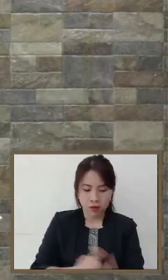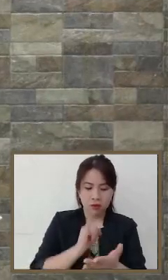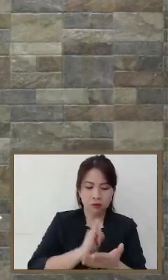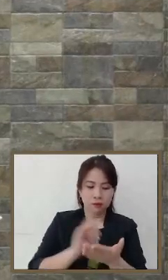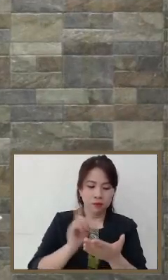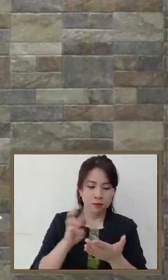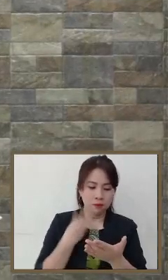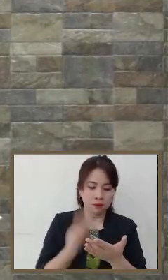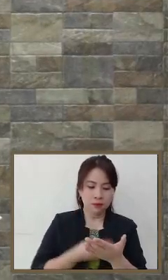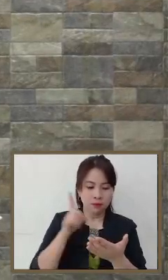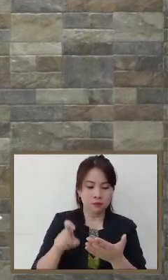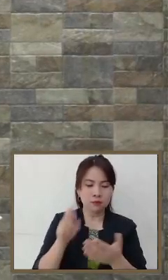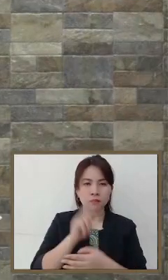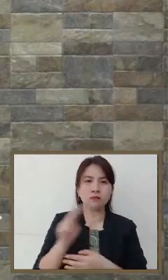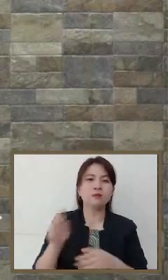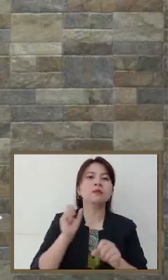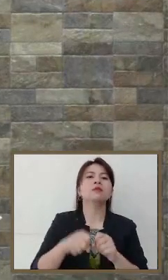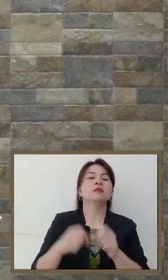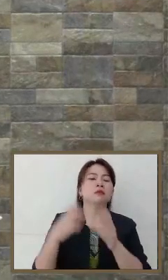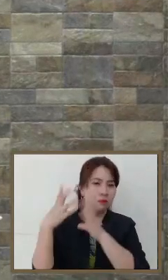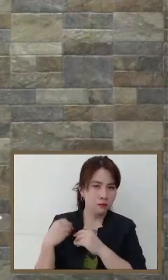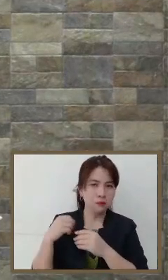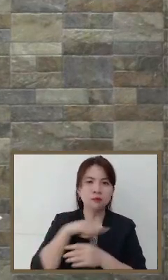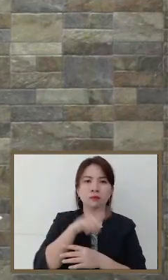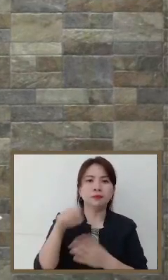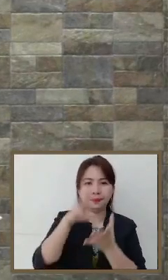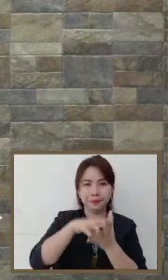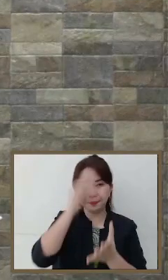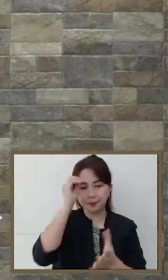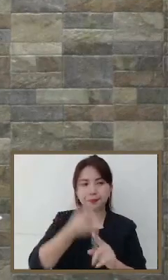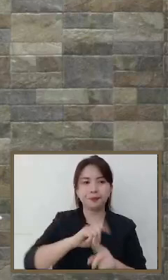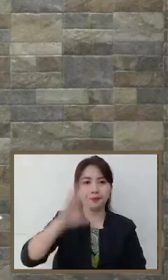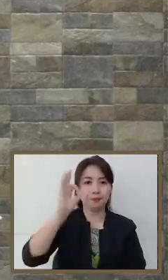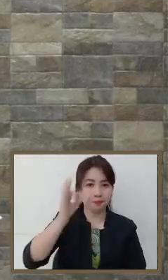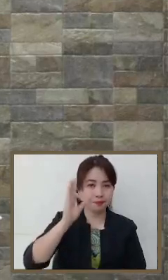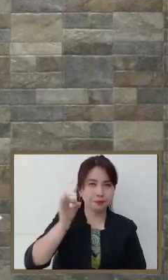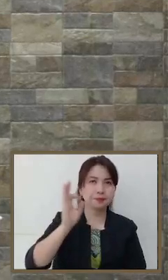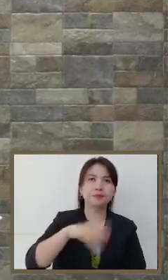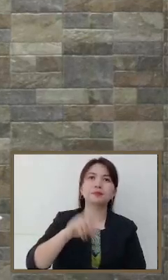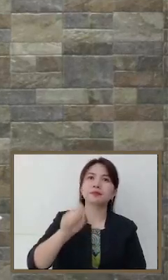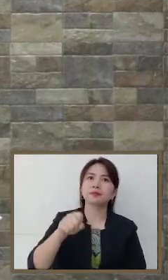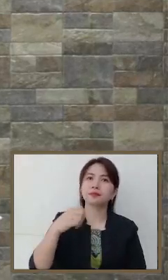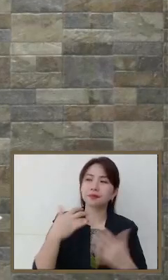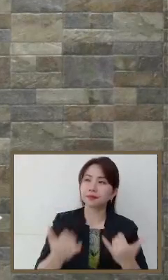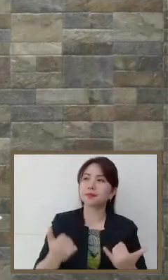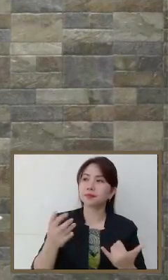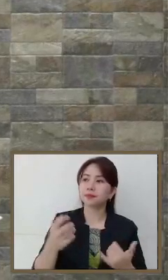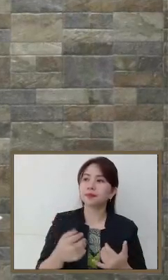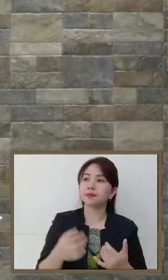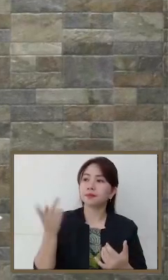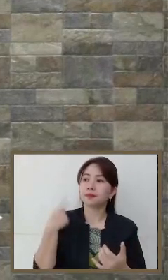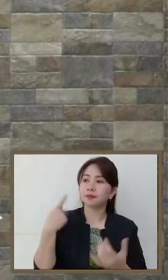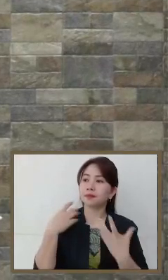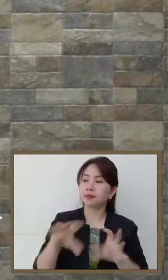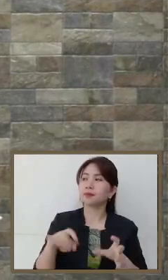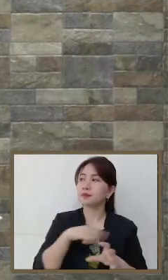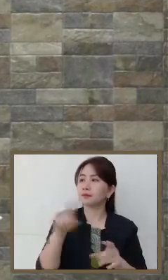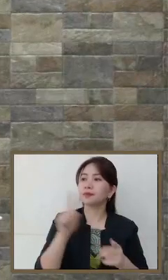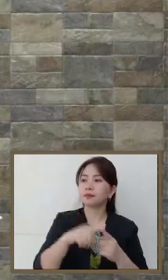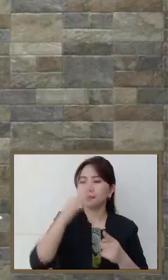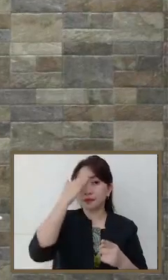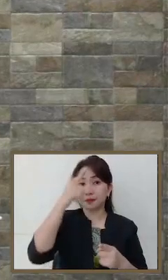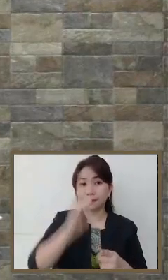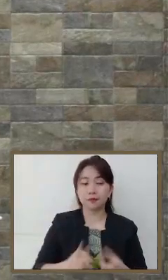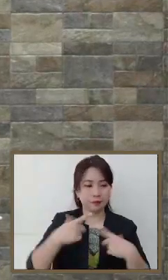gawin natin at sana po Mayroon po tayong natutunan ngayong gabi at salamat na lamang mga kapatid na may pagkakataon tayo na makilala ang Diyos po natin tayo pong